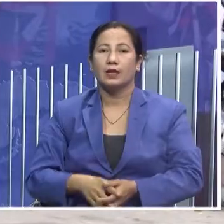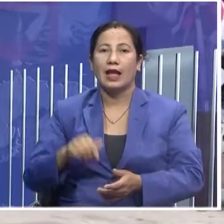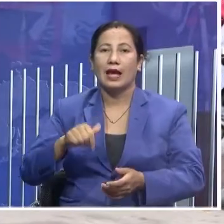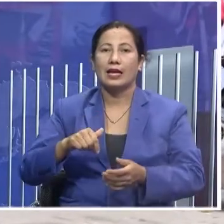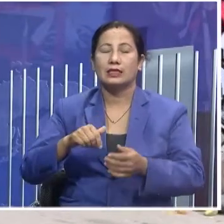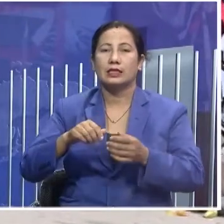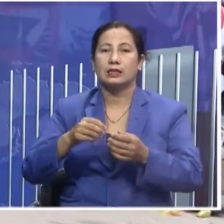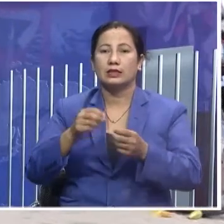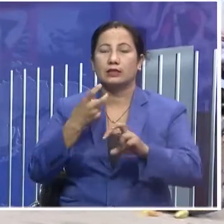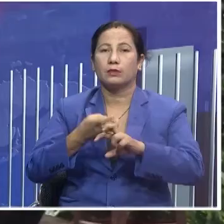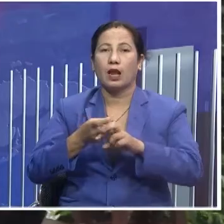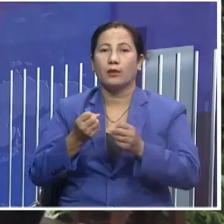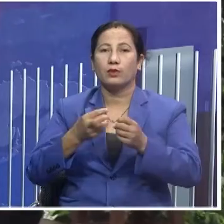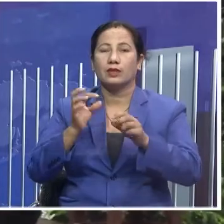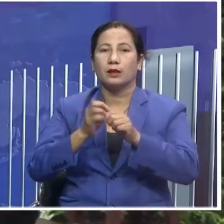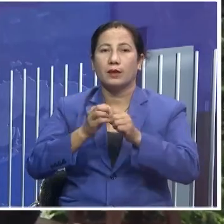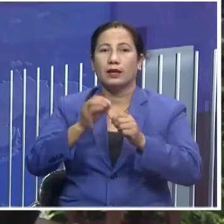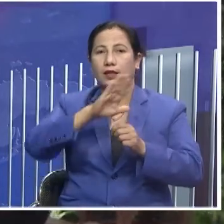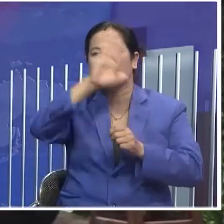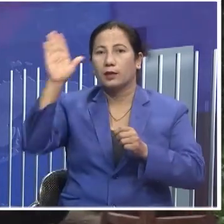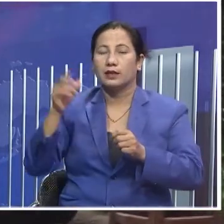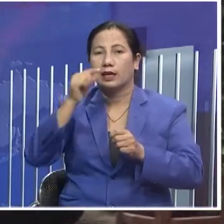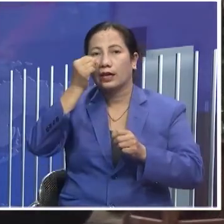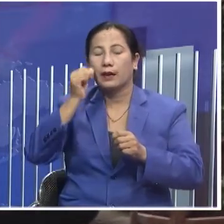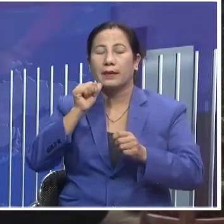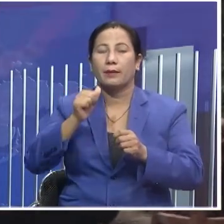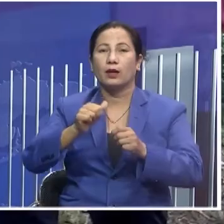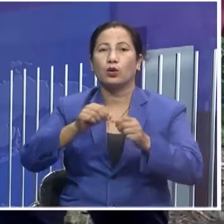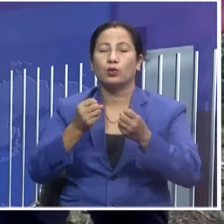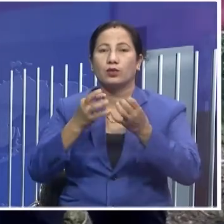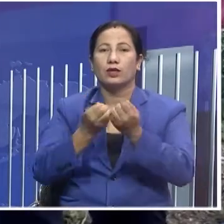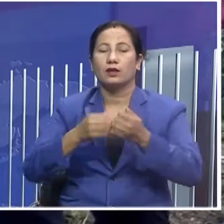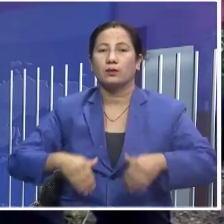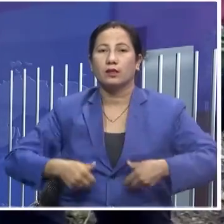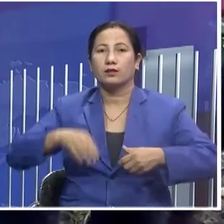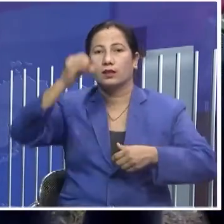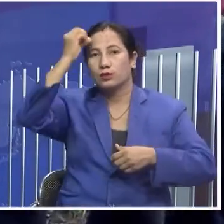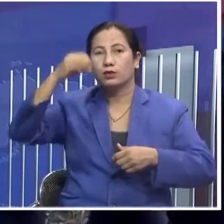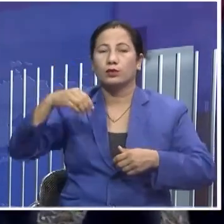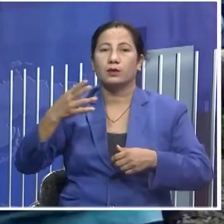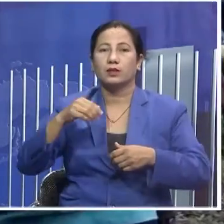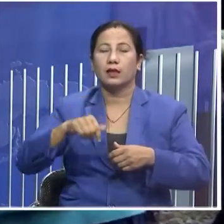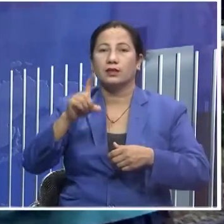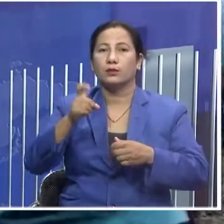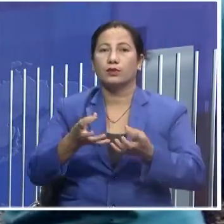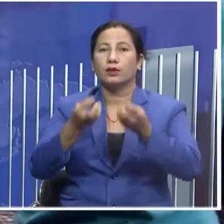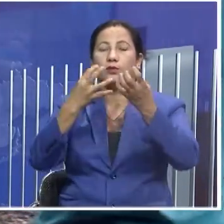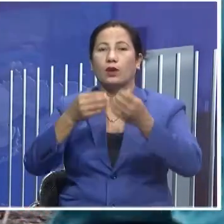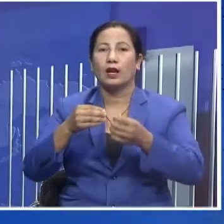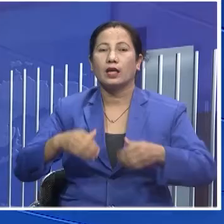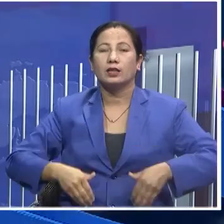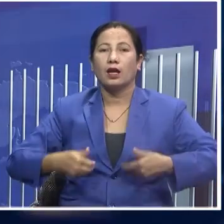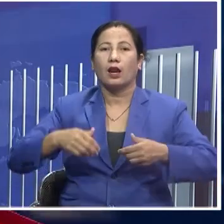आज विश्वकर्मा पूजा, निर्माणका देवता विश्वकर्मा बाबाको पूजा आजा गरी मनाइँदै सुदूरपश्चिममा आज मनाइने बुढी पोल्ने पर्व लोप हुने